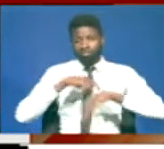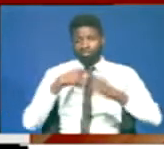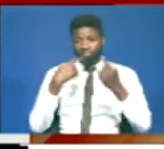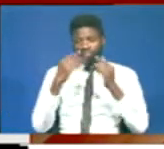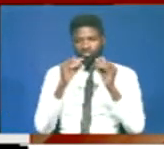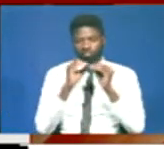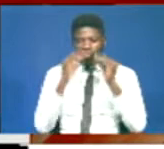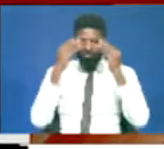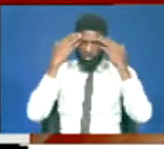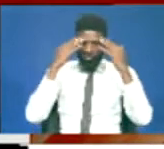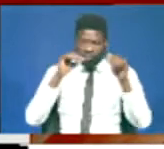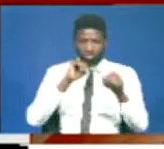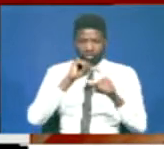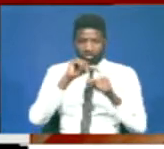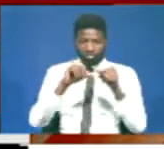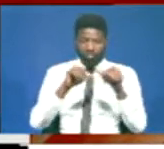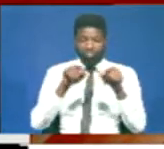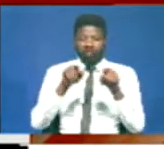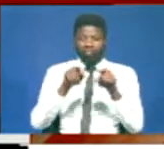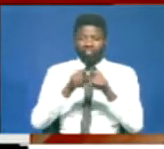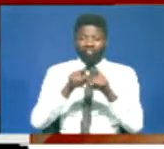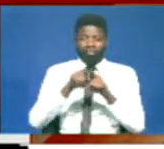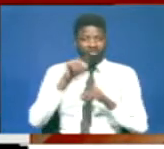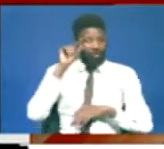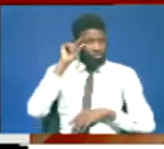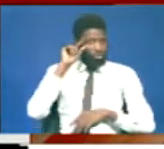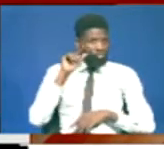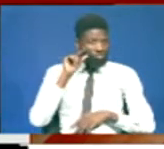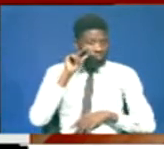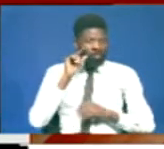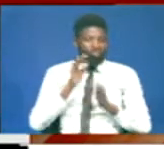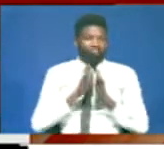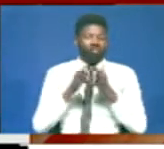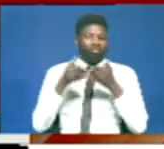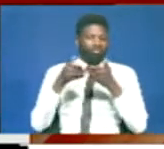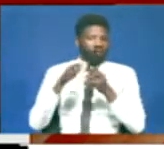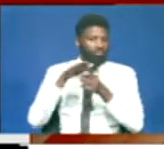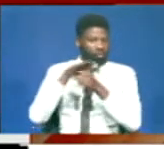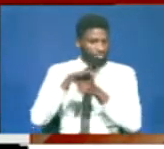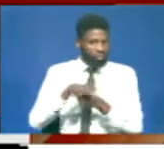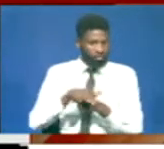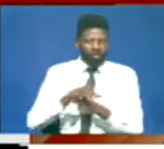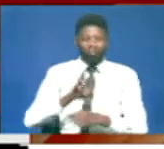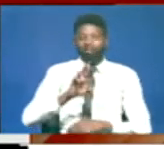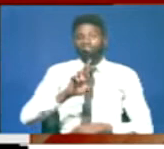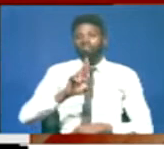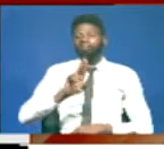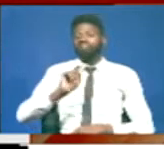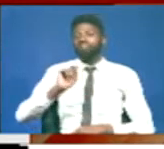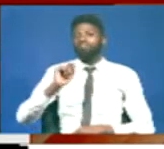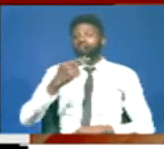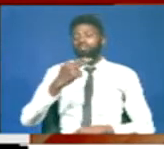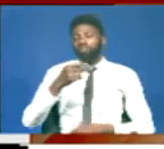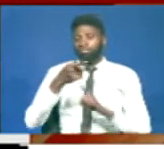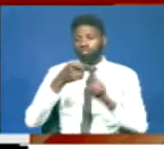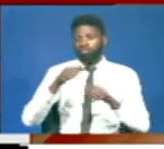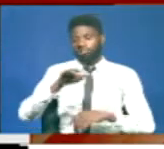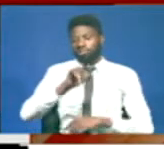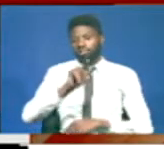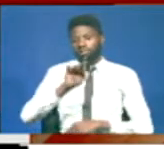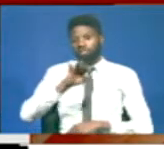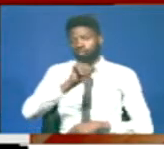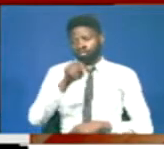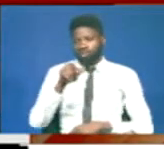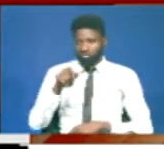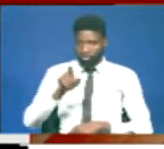dhulma za kimapenzi na kijinsia katika eneo la Kuria, Ruth Robi ambaye ni afisa wa shirika moja lisilokuwa la serikali katika eneo